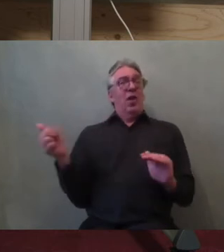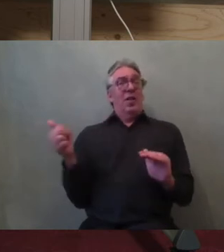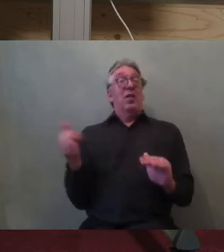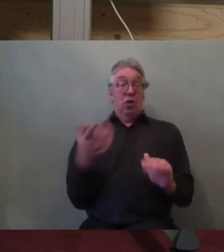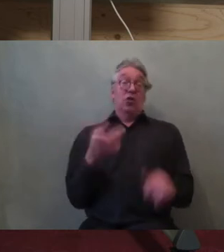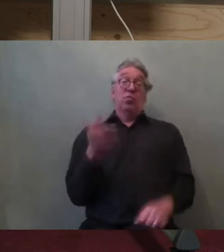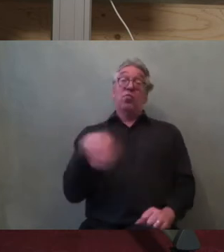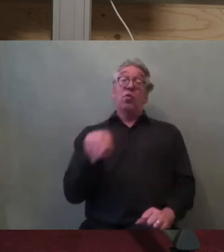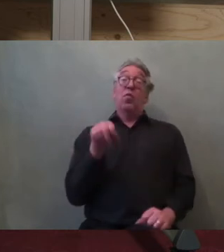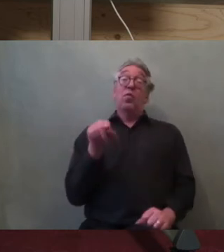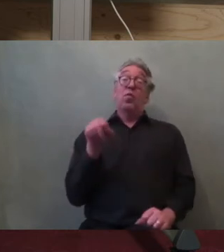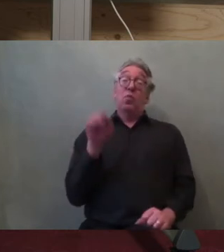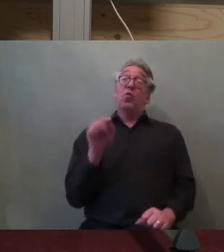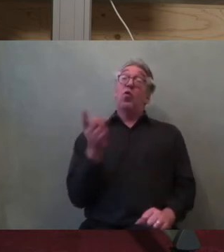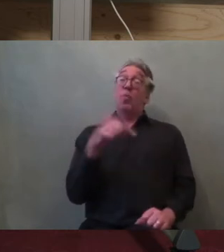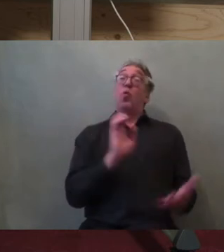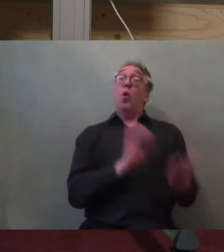kan.